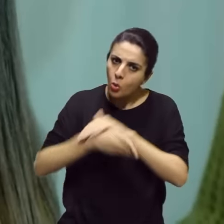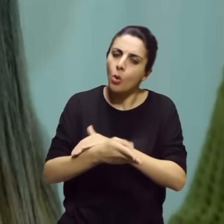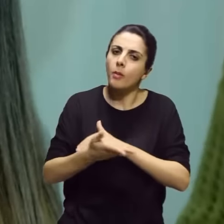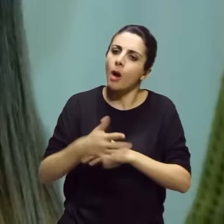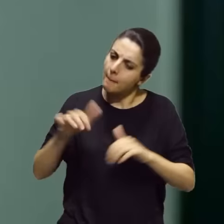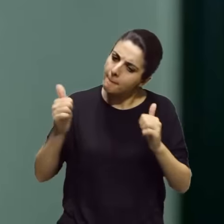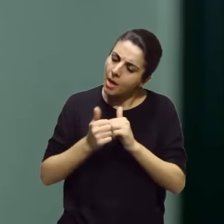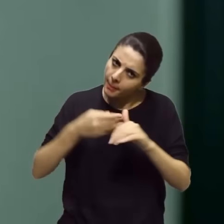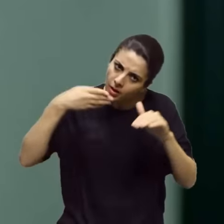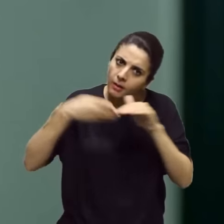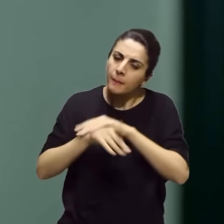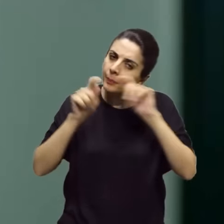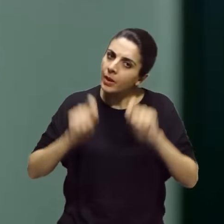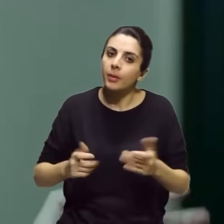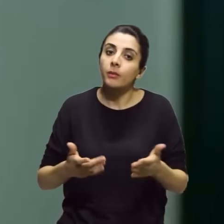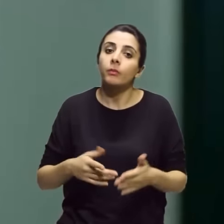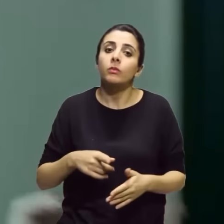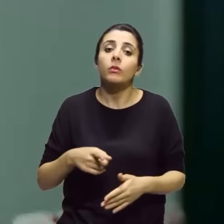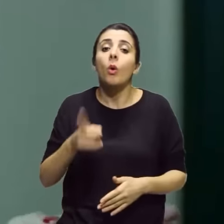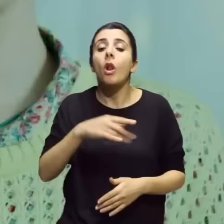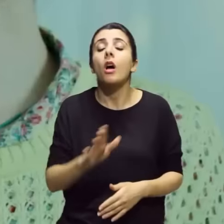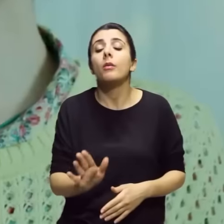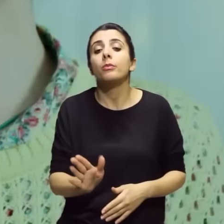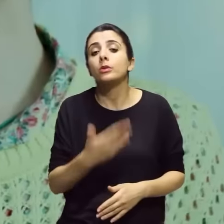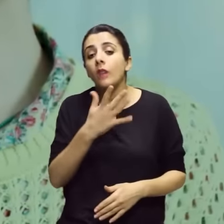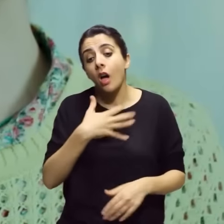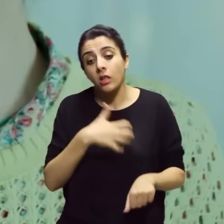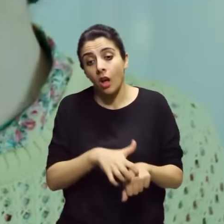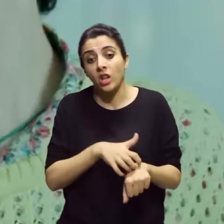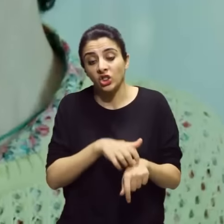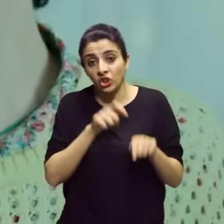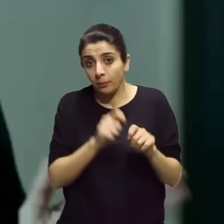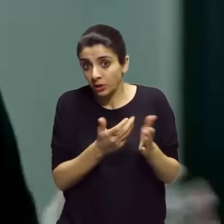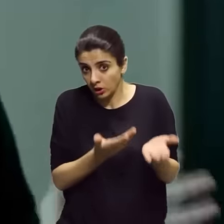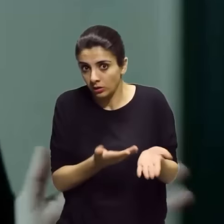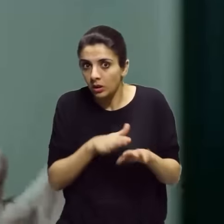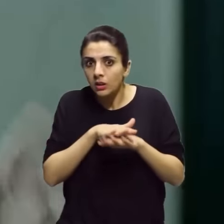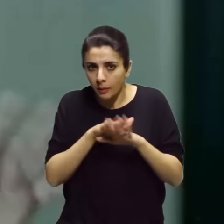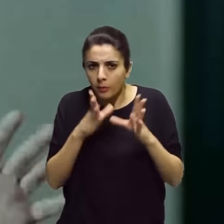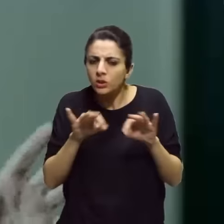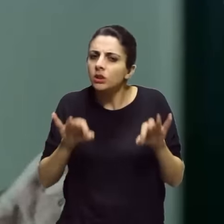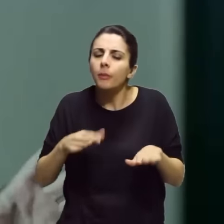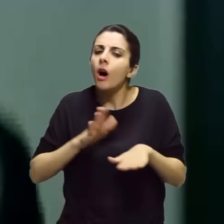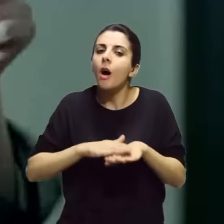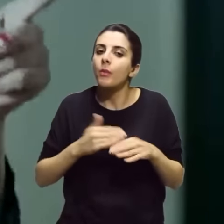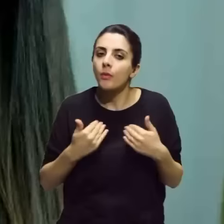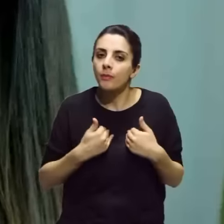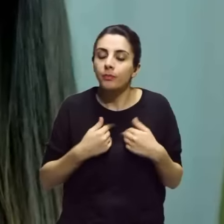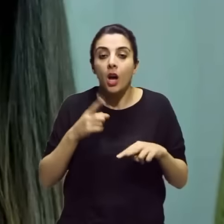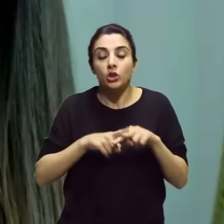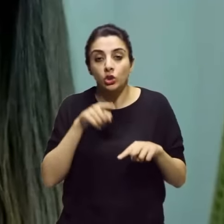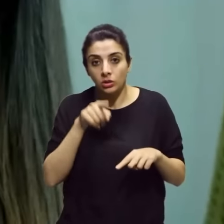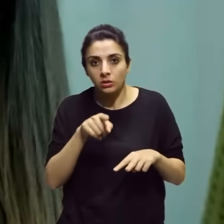Hatta hep beraber gireriz. Onlar bir kere bence kendileri kaşınmışlar. Tamam mı? Şimdi ne yapıyoruz?